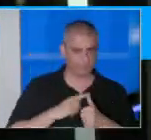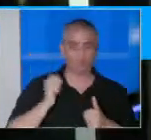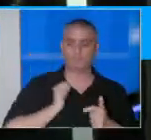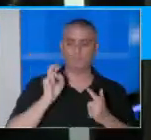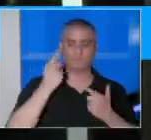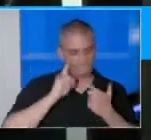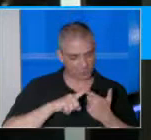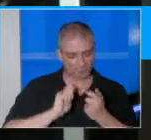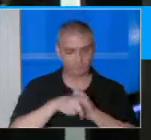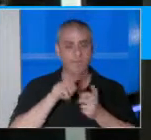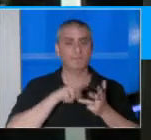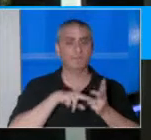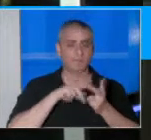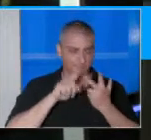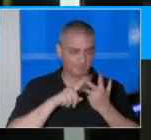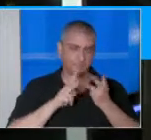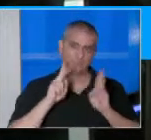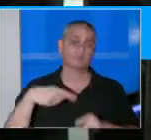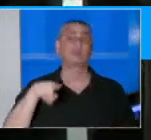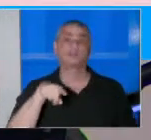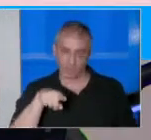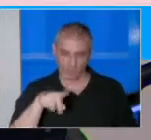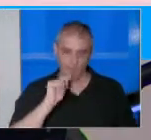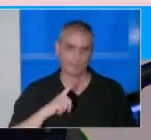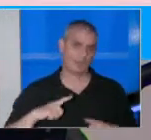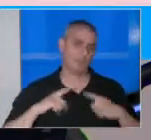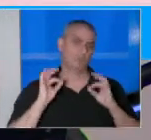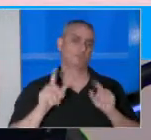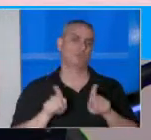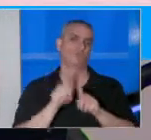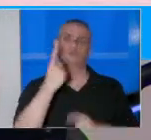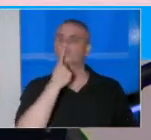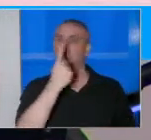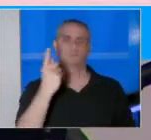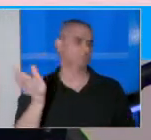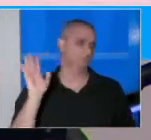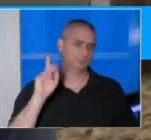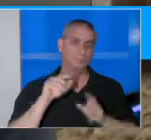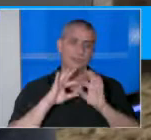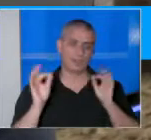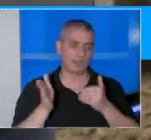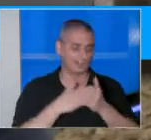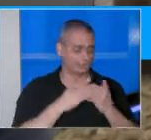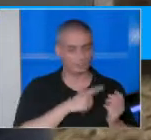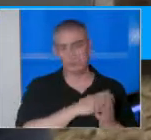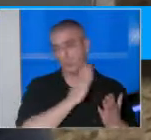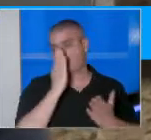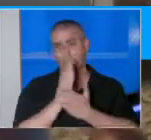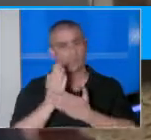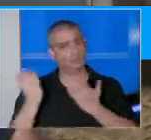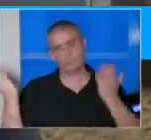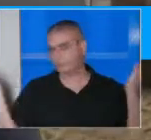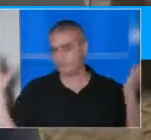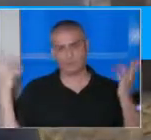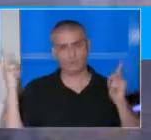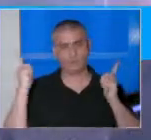מילואים, משלמים מיסים, ותאפשר להם גם את החיים שלהם כפי שהם בוחרים אותם, החל מנישואים ועד לאיפה הם